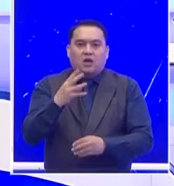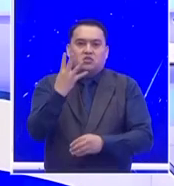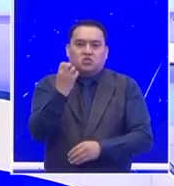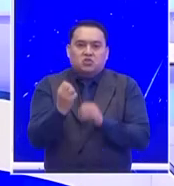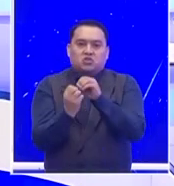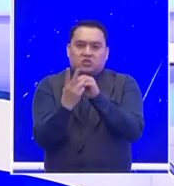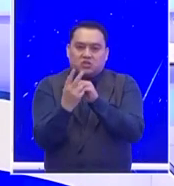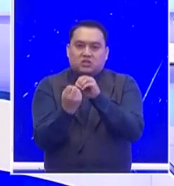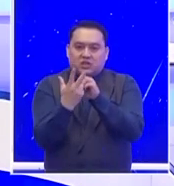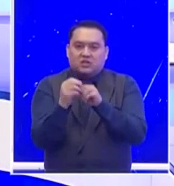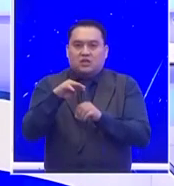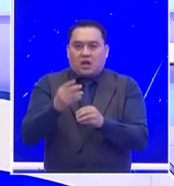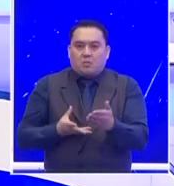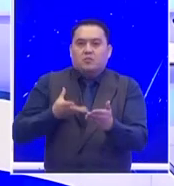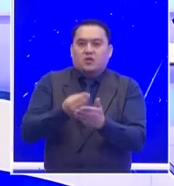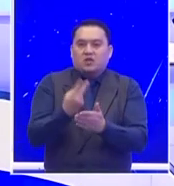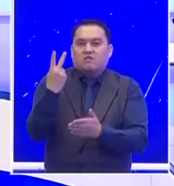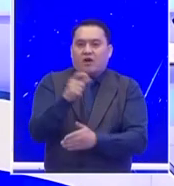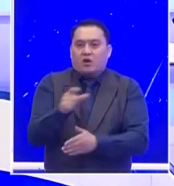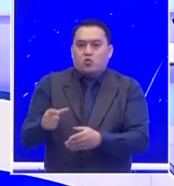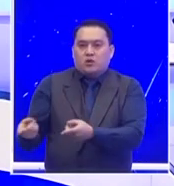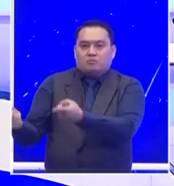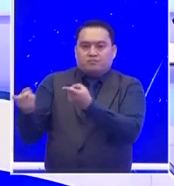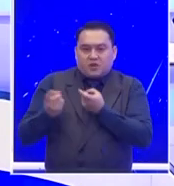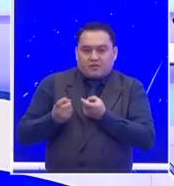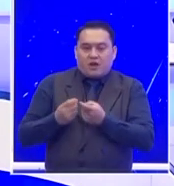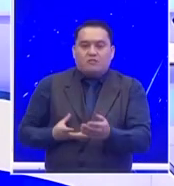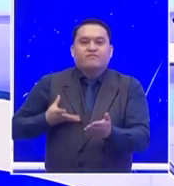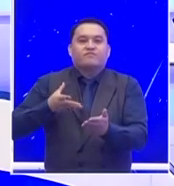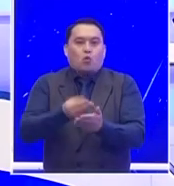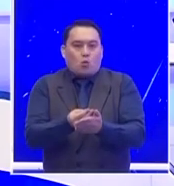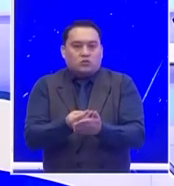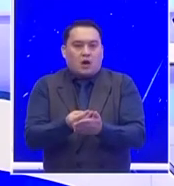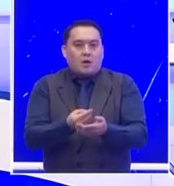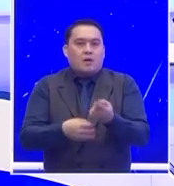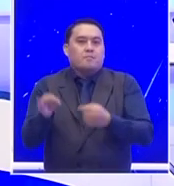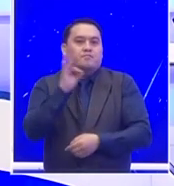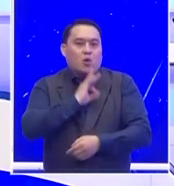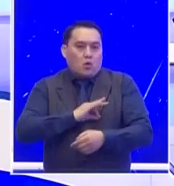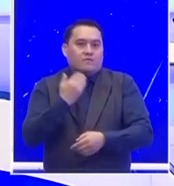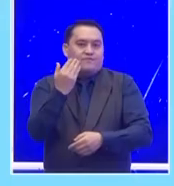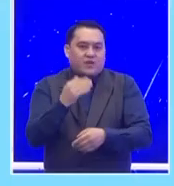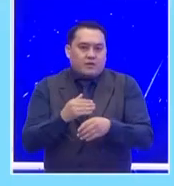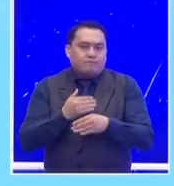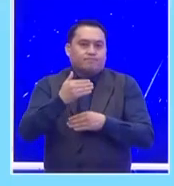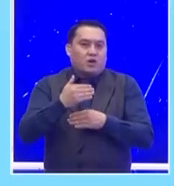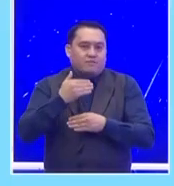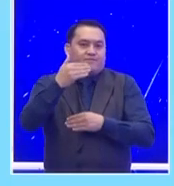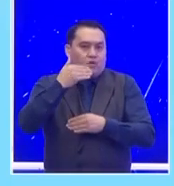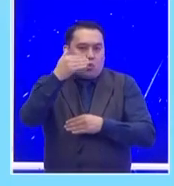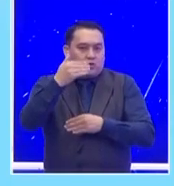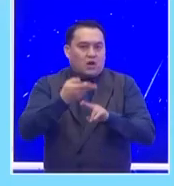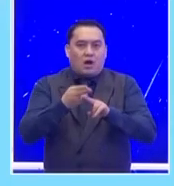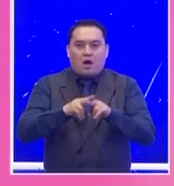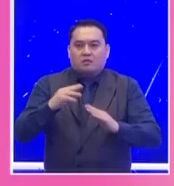тенге. На старте привести с собой 2 людей, которые тоже вложат. По мере прихода людей вы будете двигаться на верхние